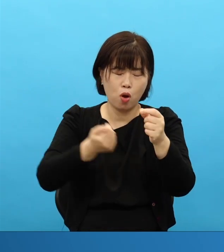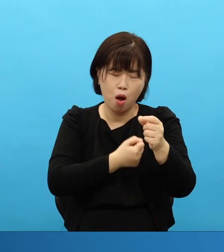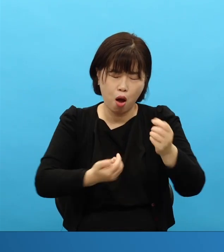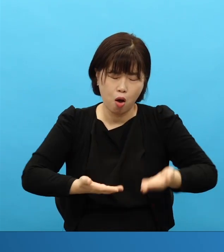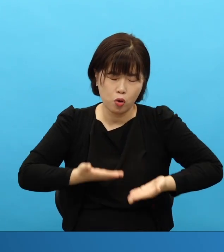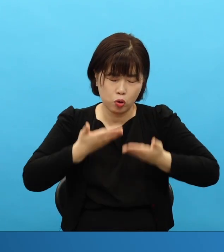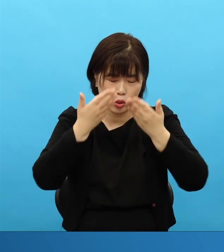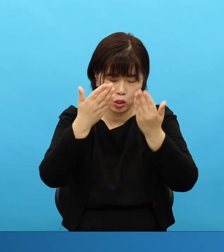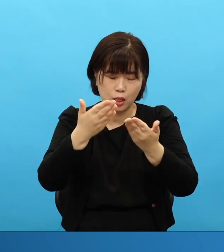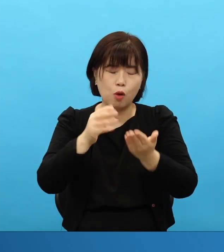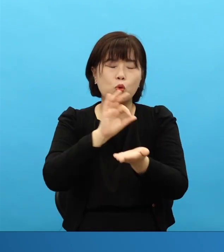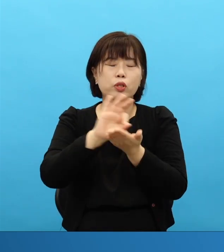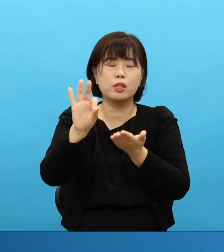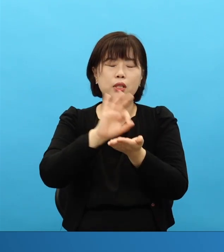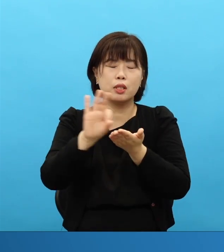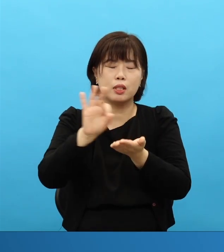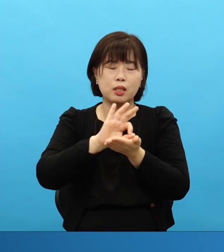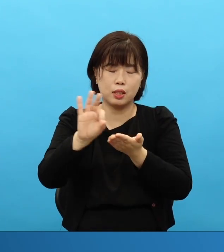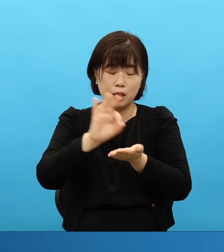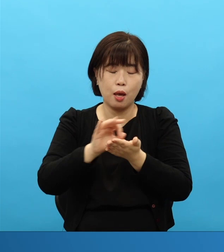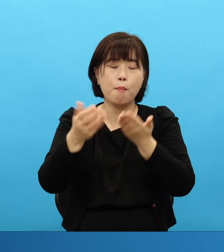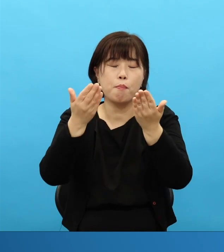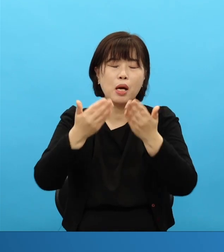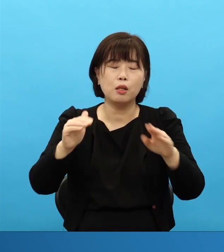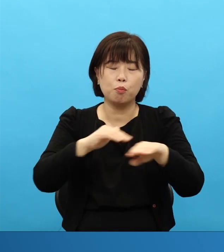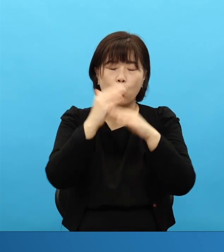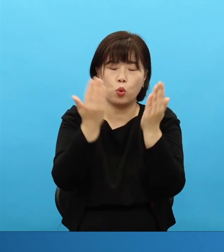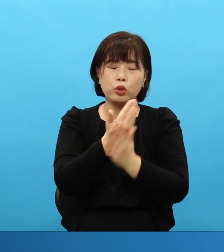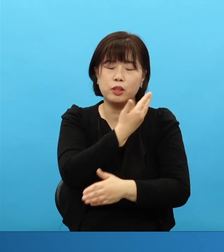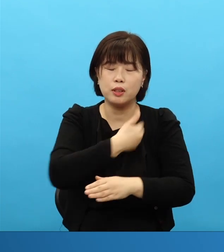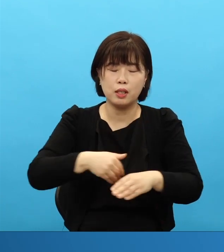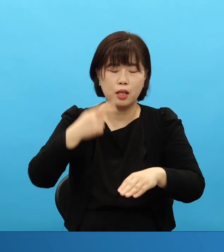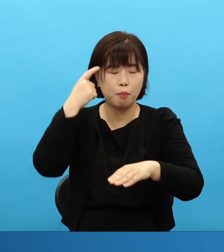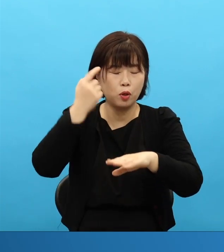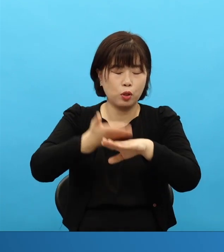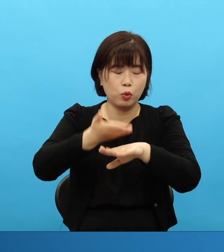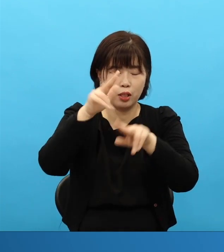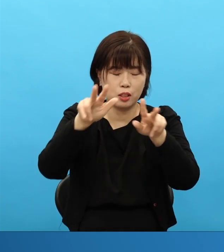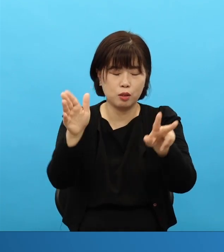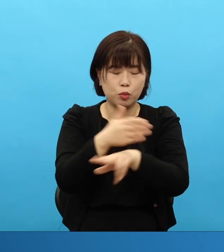헌신하고 쓰임받을 모든 제자들 위해 영원히 함께